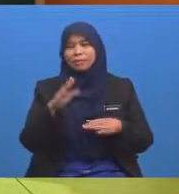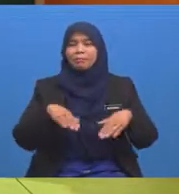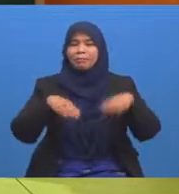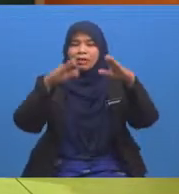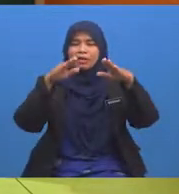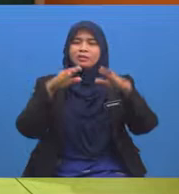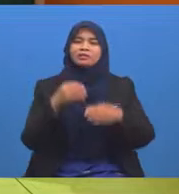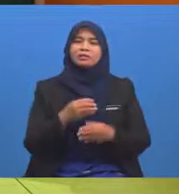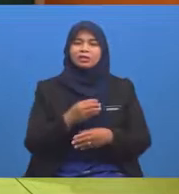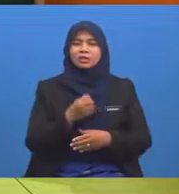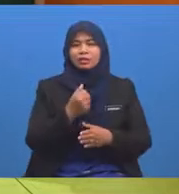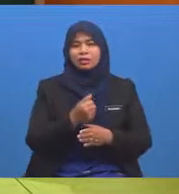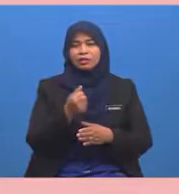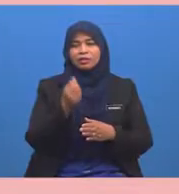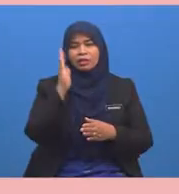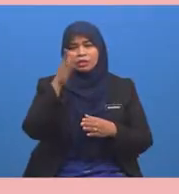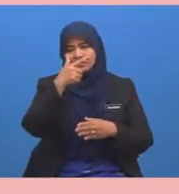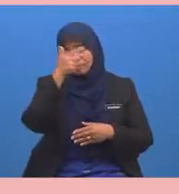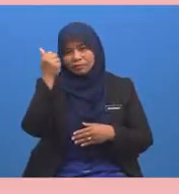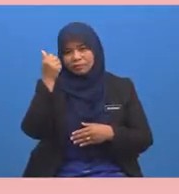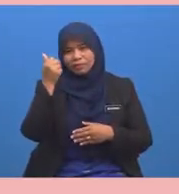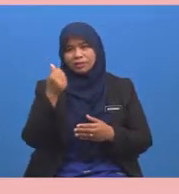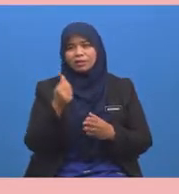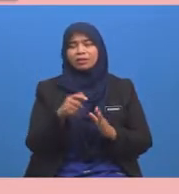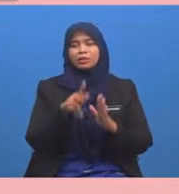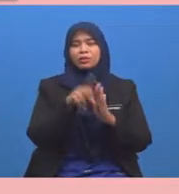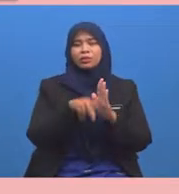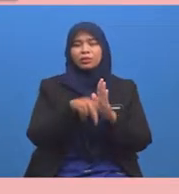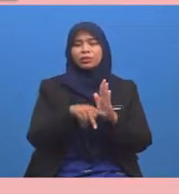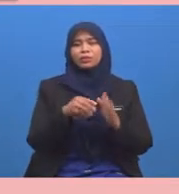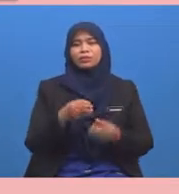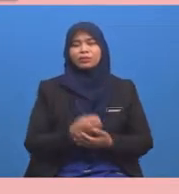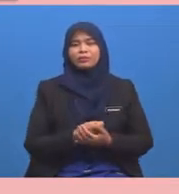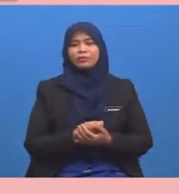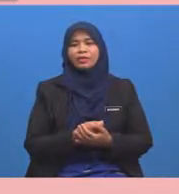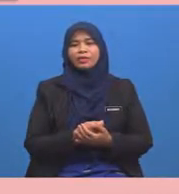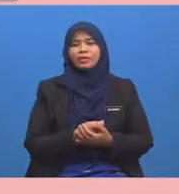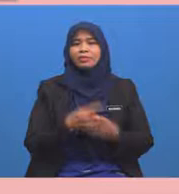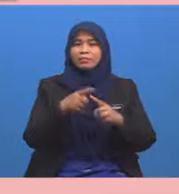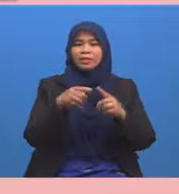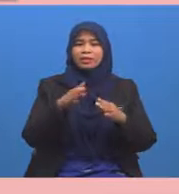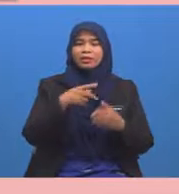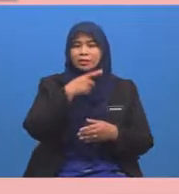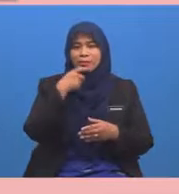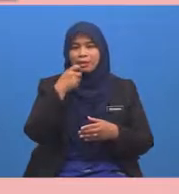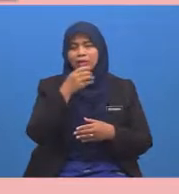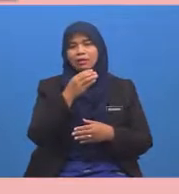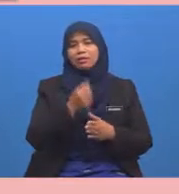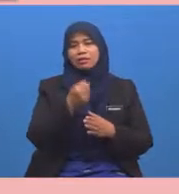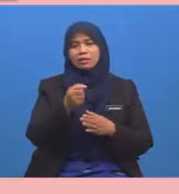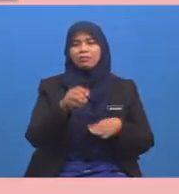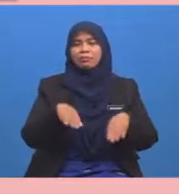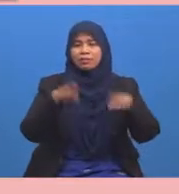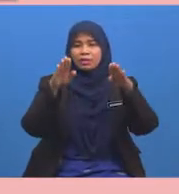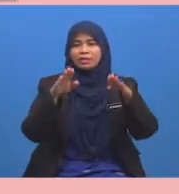hasil pengeluaran sumber makanan. Tumbuh-tumbuhan akan mati semasa kemarau maupun banjir dan akan